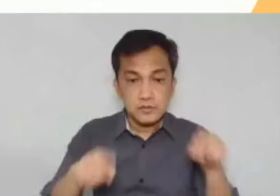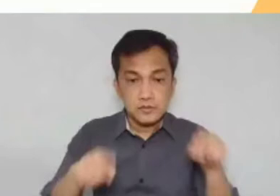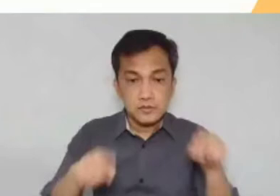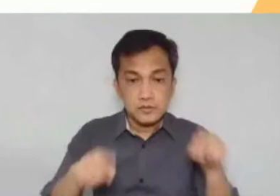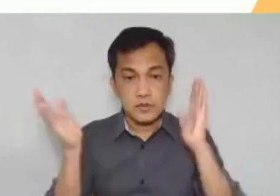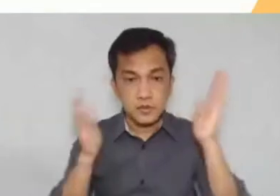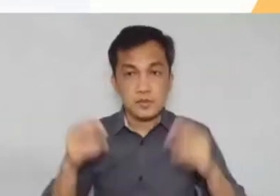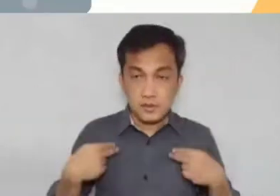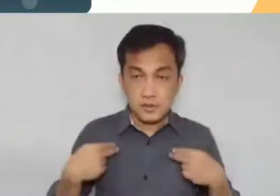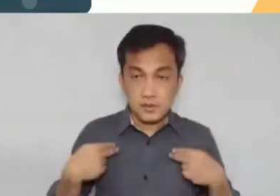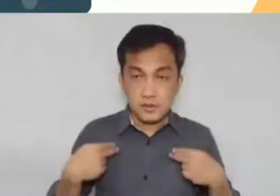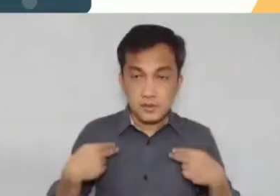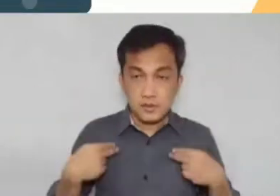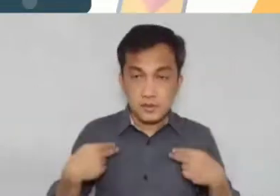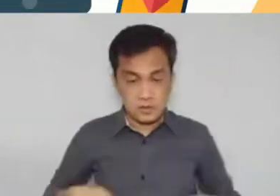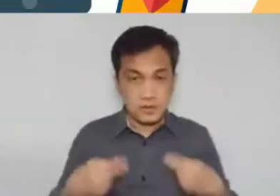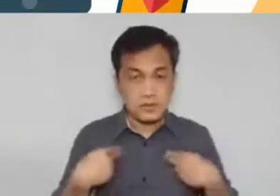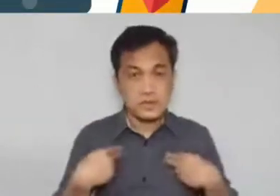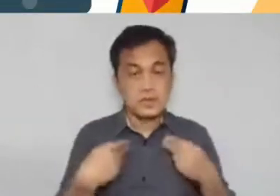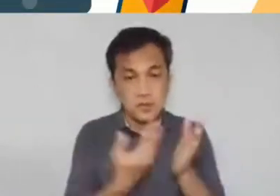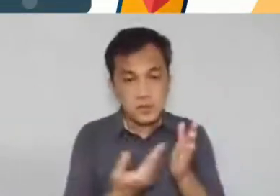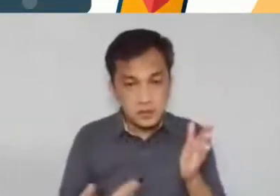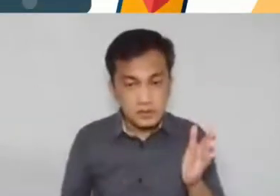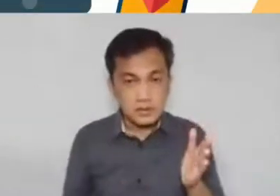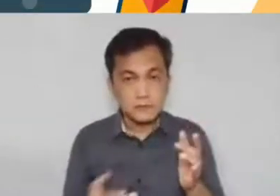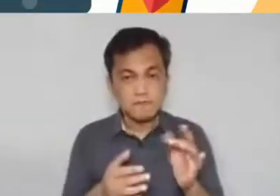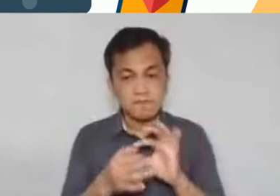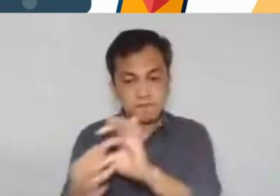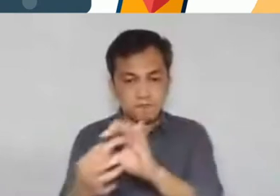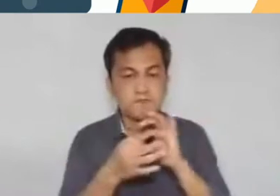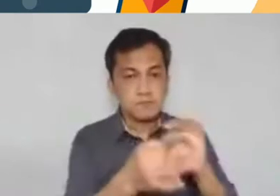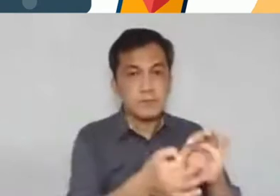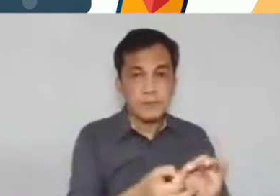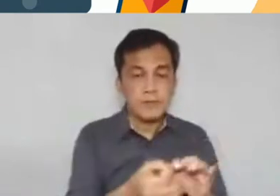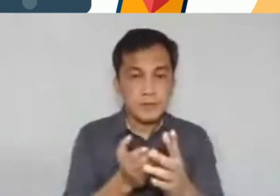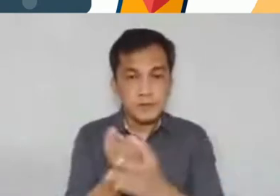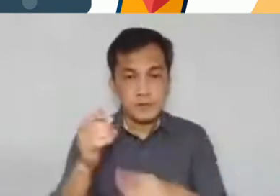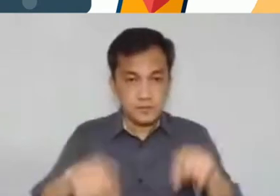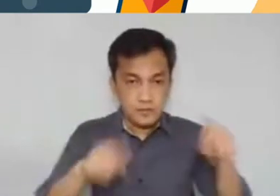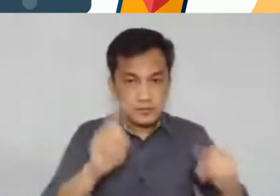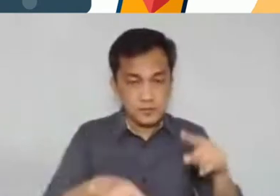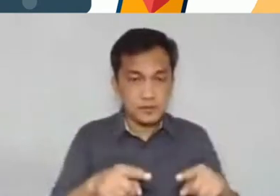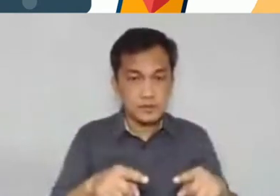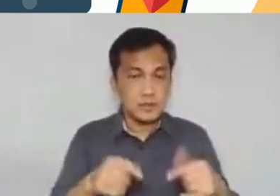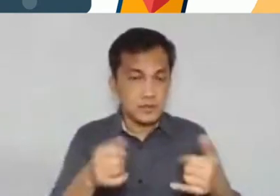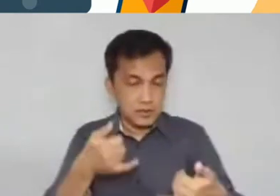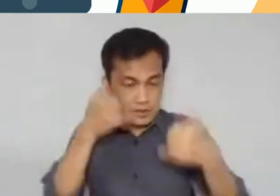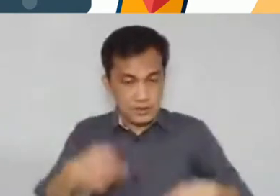pangkalusugang pasilidad ay magkakaugnay sa pamamagitan ng magkakaibang mga telehealth solutions at platforms.